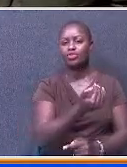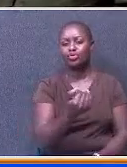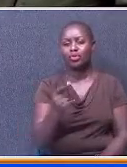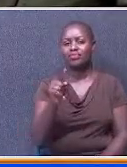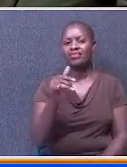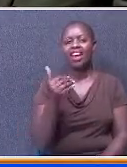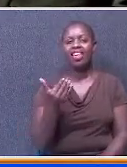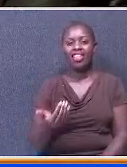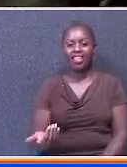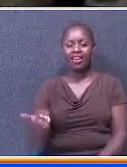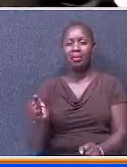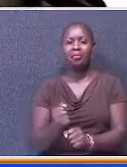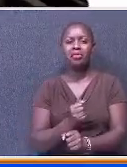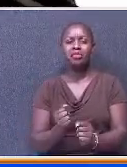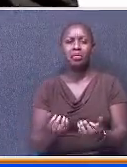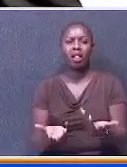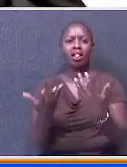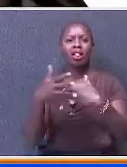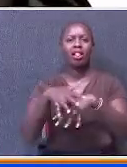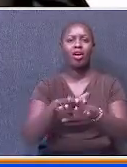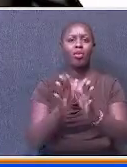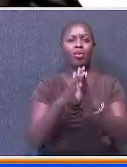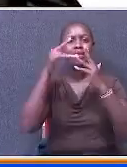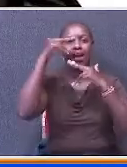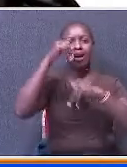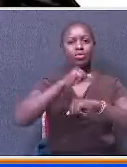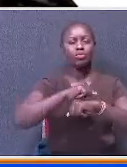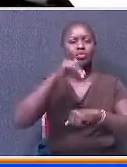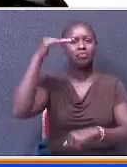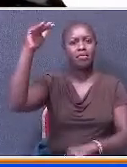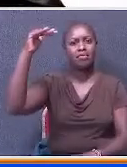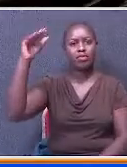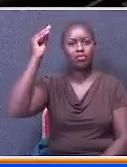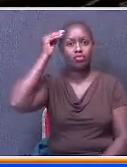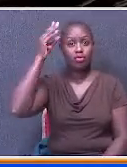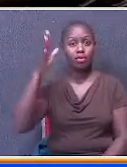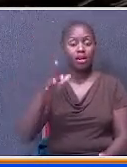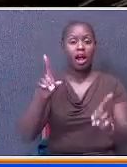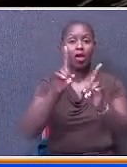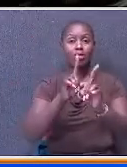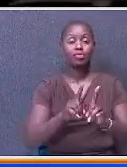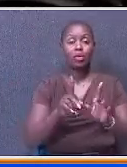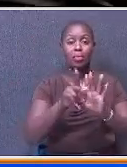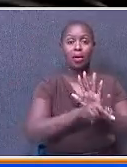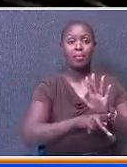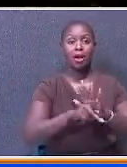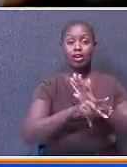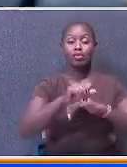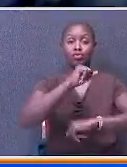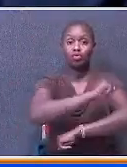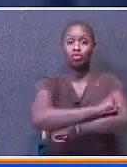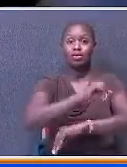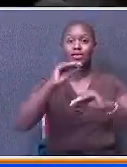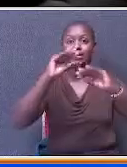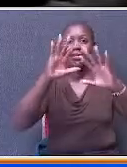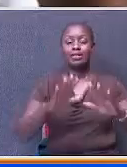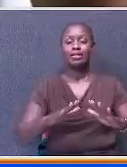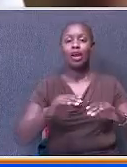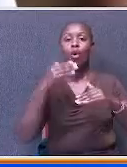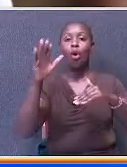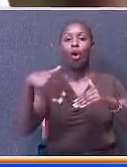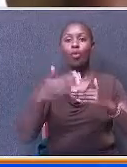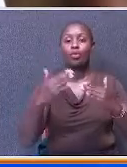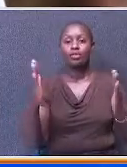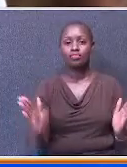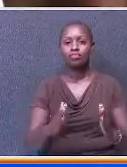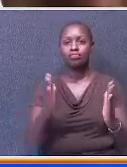mno kujiunga na shule za upili, na kwamba walimu wa shule za msingi wana uzoefu wa kushughulikia wanafunzi wenye umri huo.